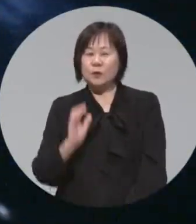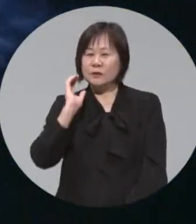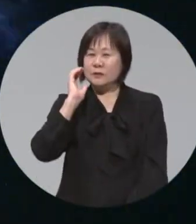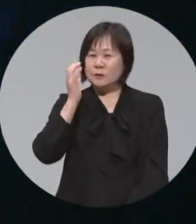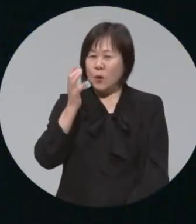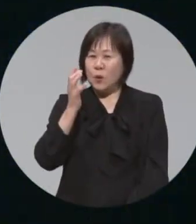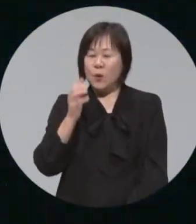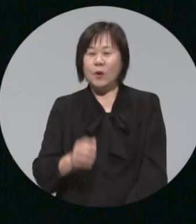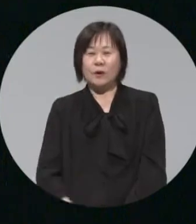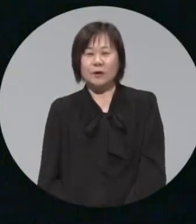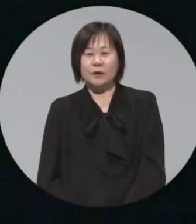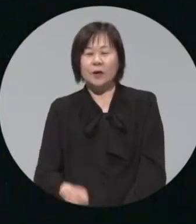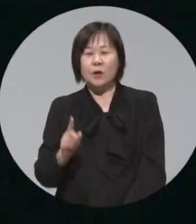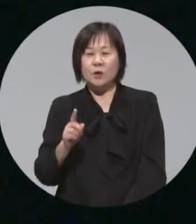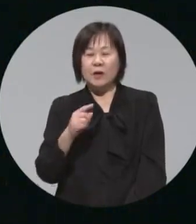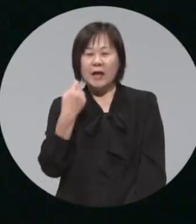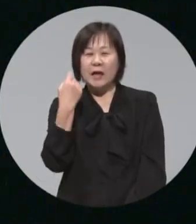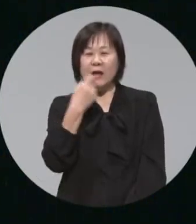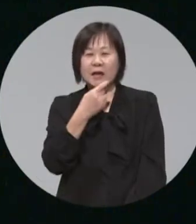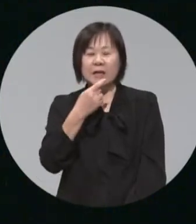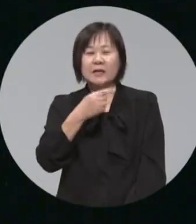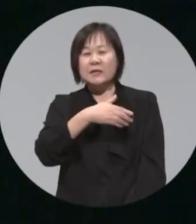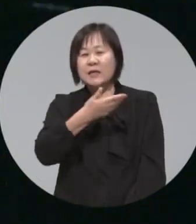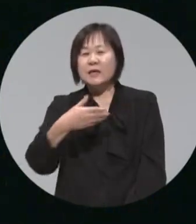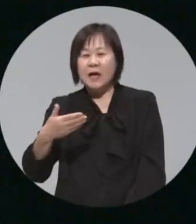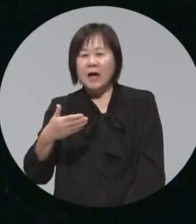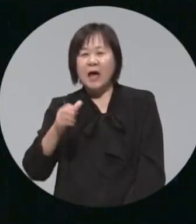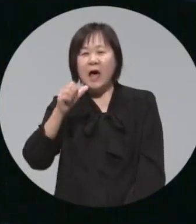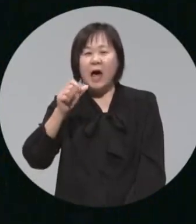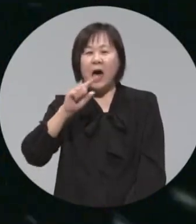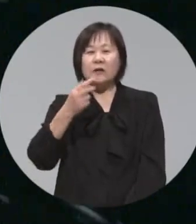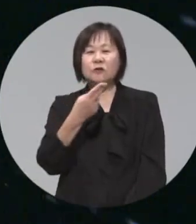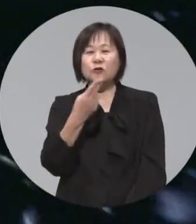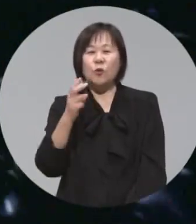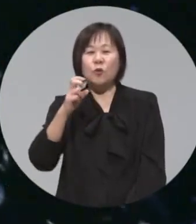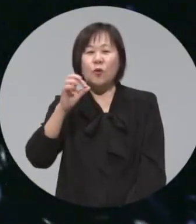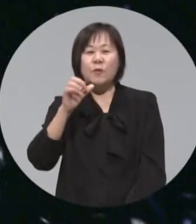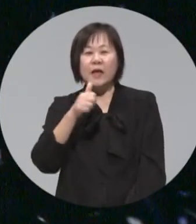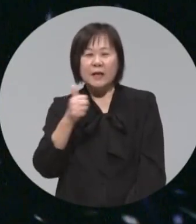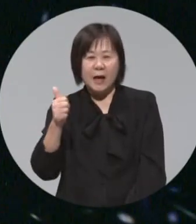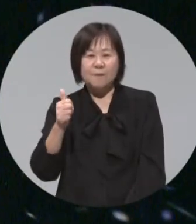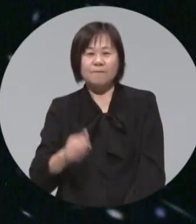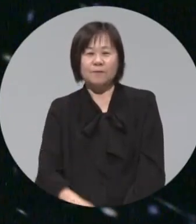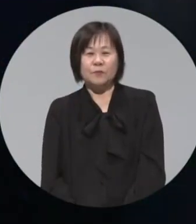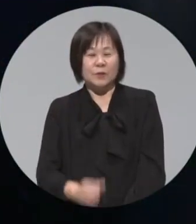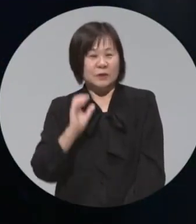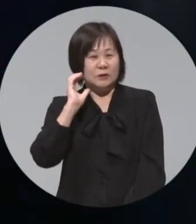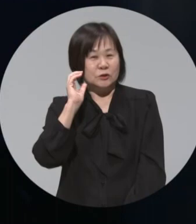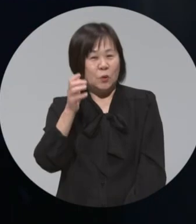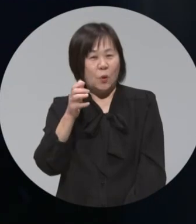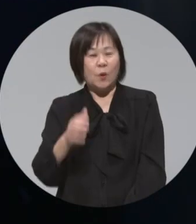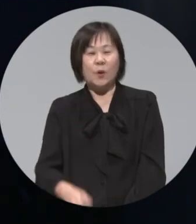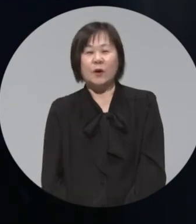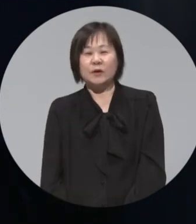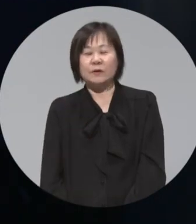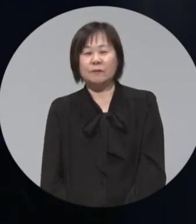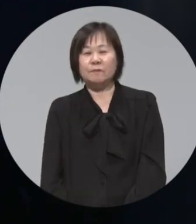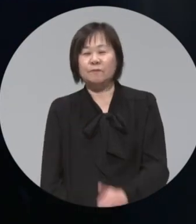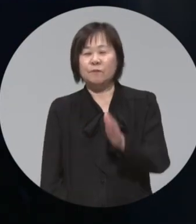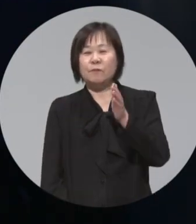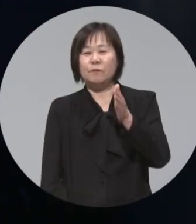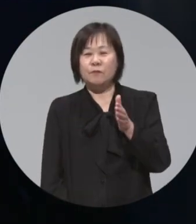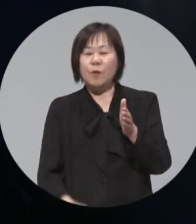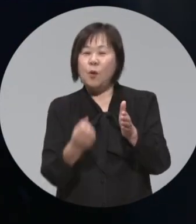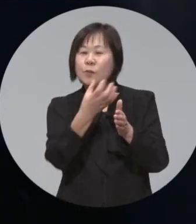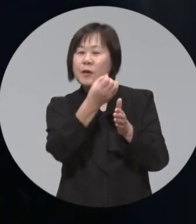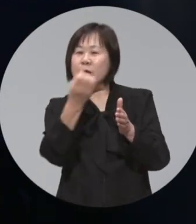はい、これ隣の銀河、アンドロメダ銀河ですね。 すごい。 プラネタリウムのおすすめ